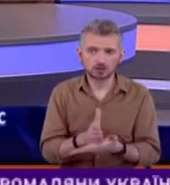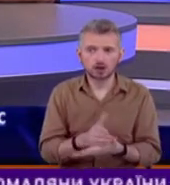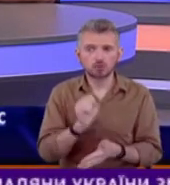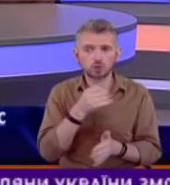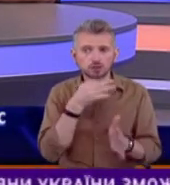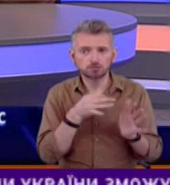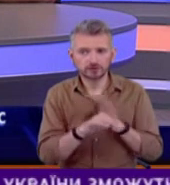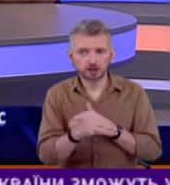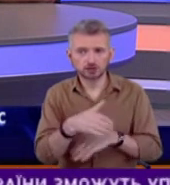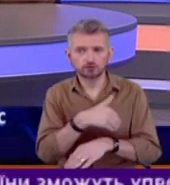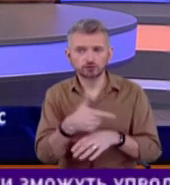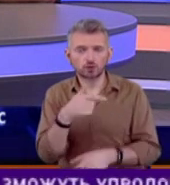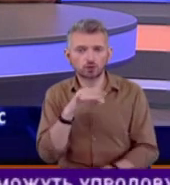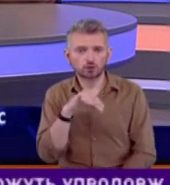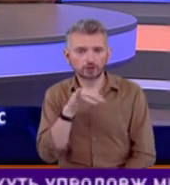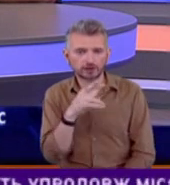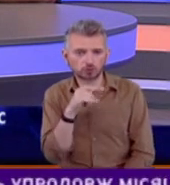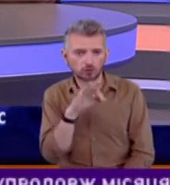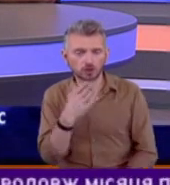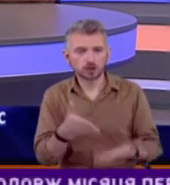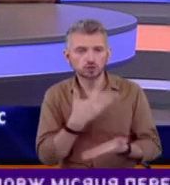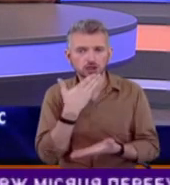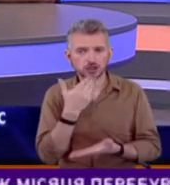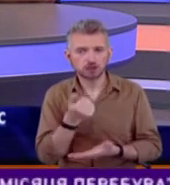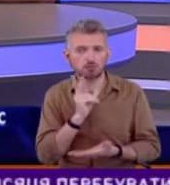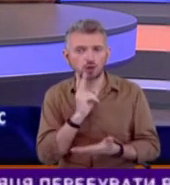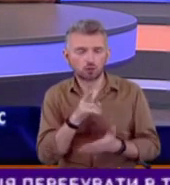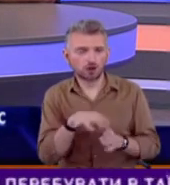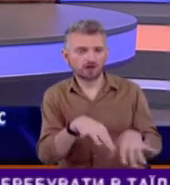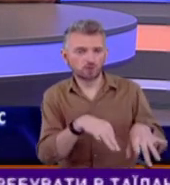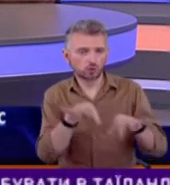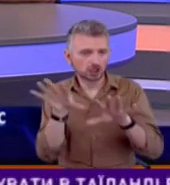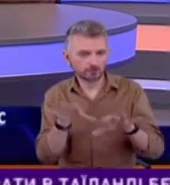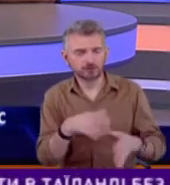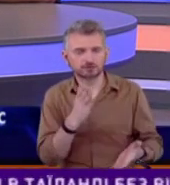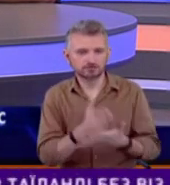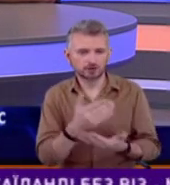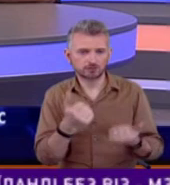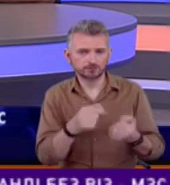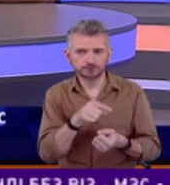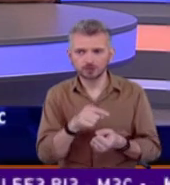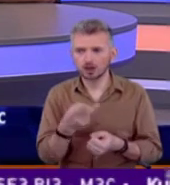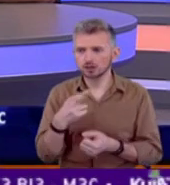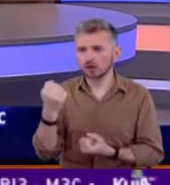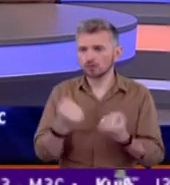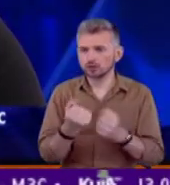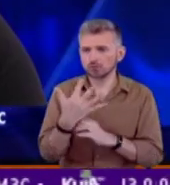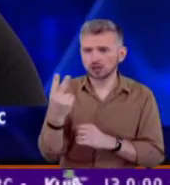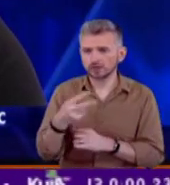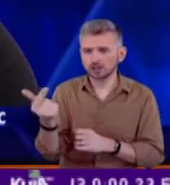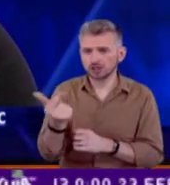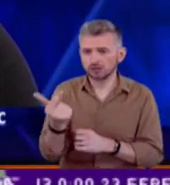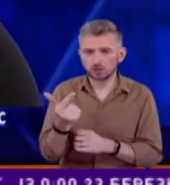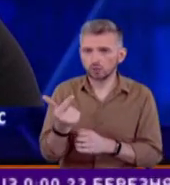підказати на Городецького проїхати. Якщо мало нема кого евакуюювати, треба їхати туди, там є кого евакуювати. Да, ну, для водителя обычно суми такі 15-20 гривен